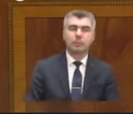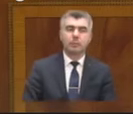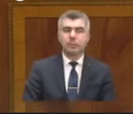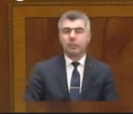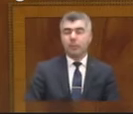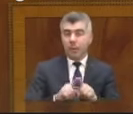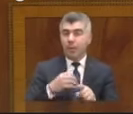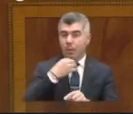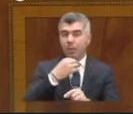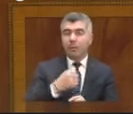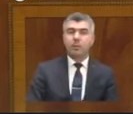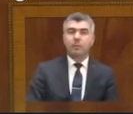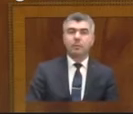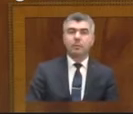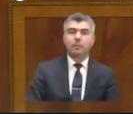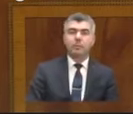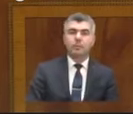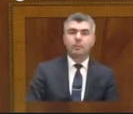انا